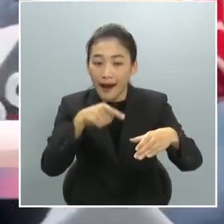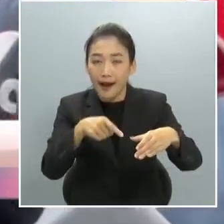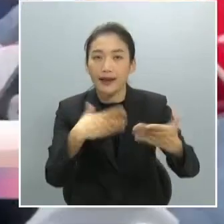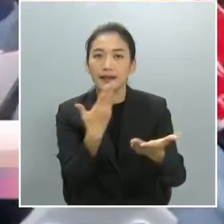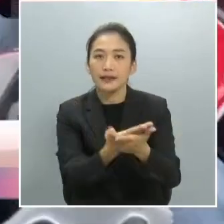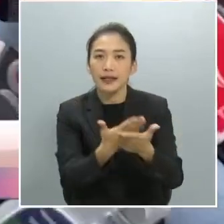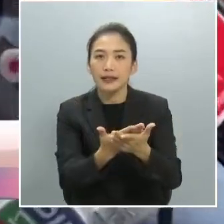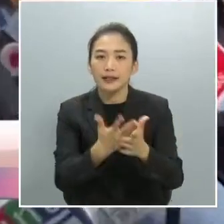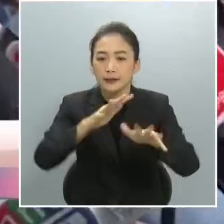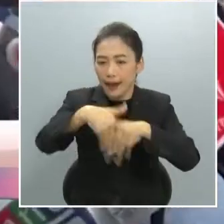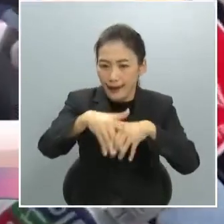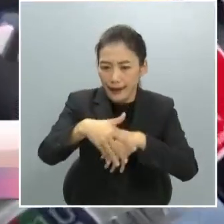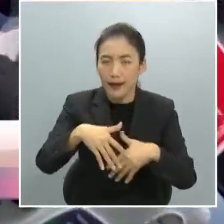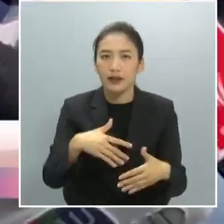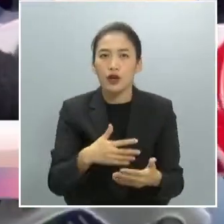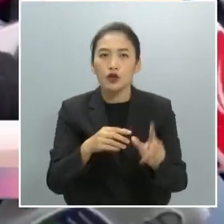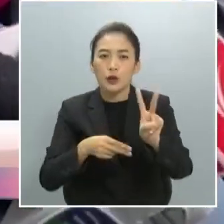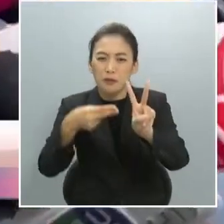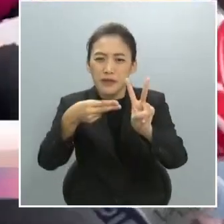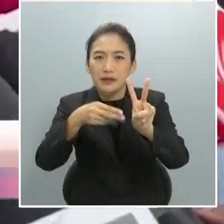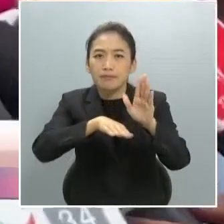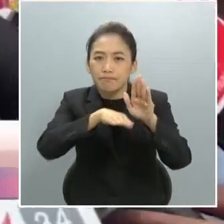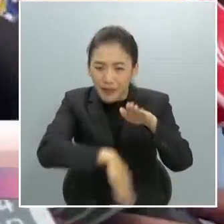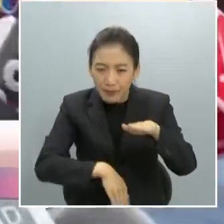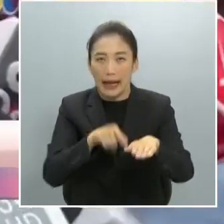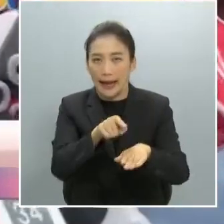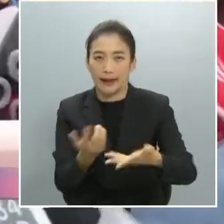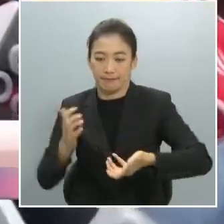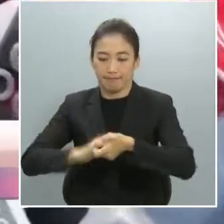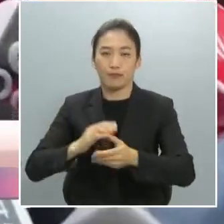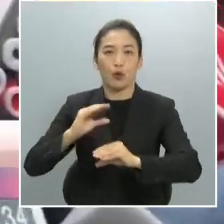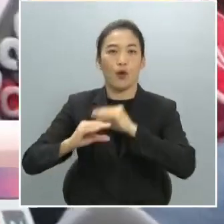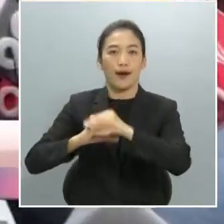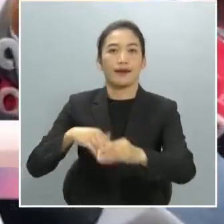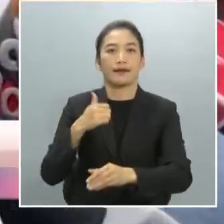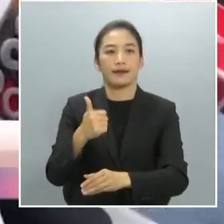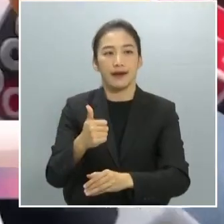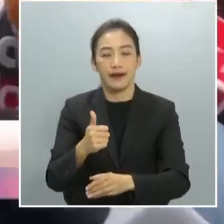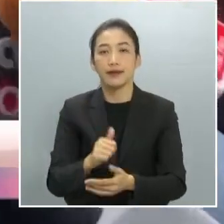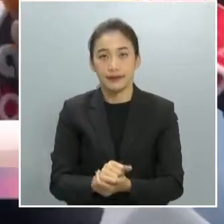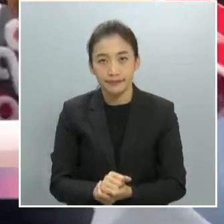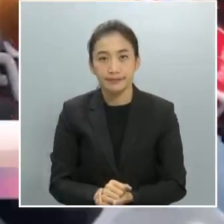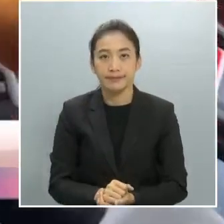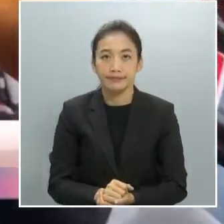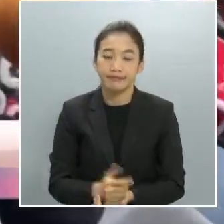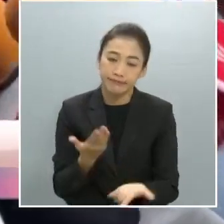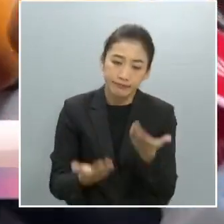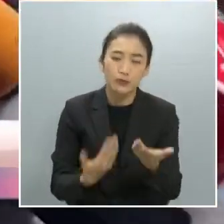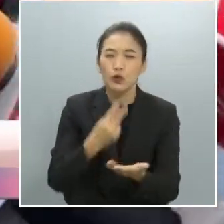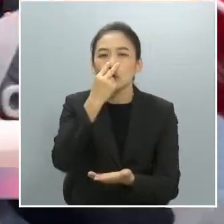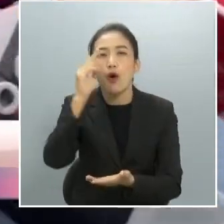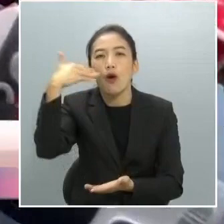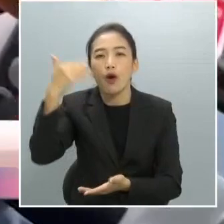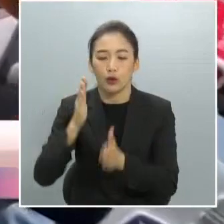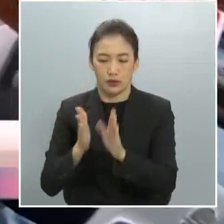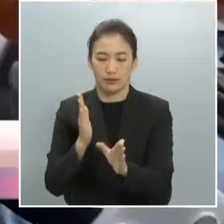องอะไรล่ะเป็นพรสวรรค์นะเยี่ยมมากนะครับเป็นพรสวรรค์ของคนก็จะต้องไปสำรวจ